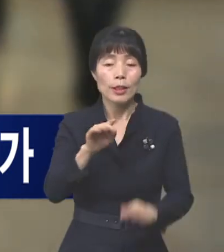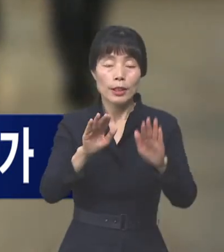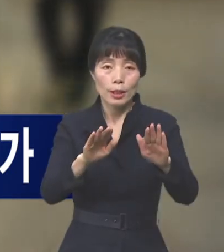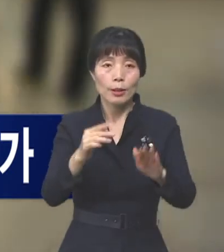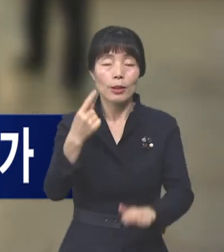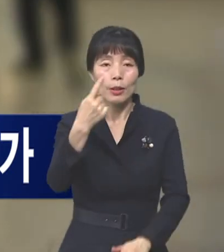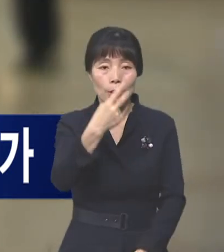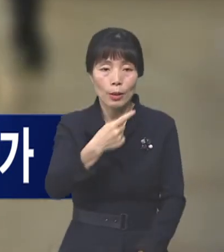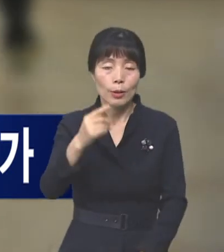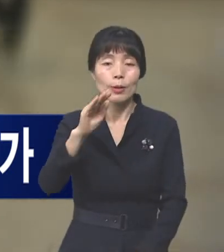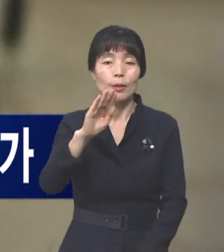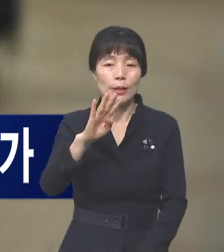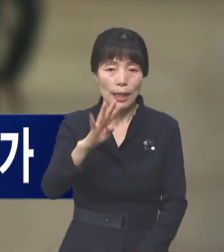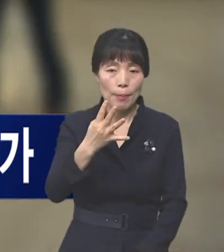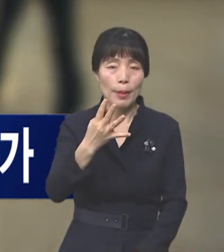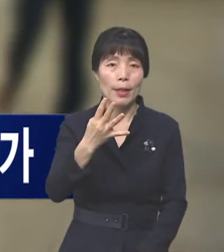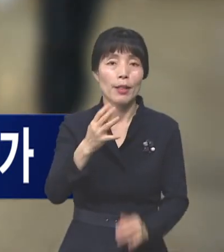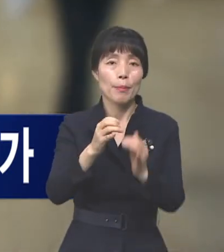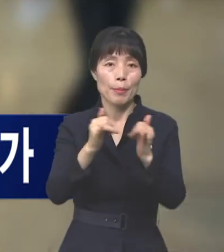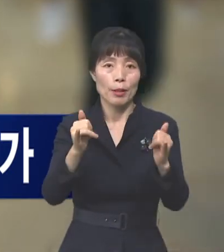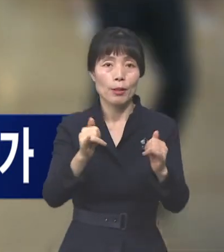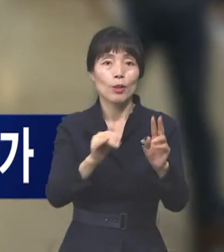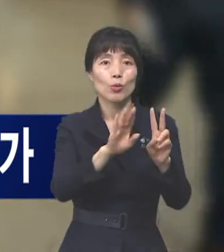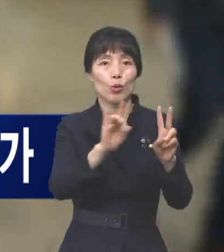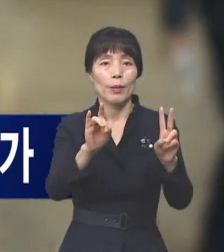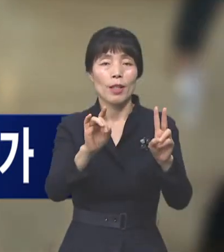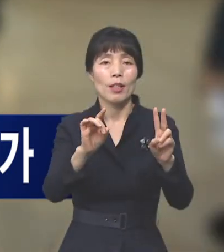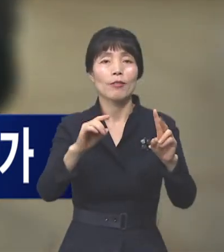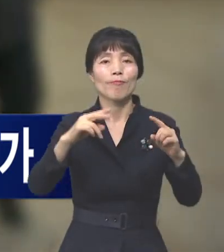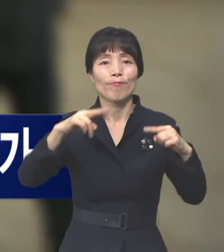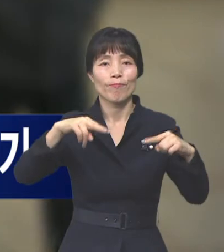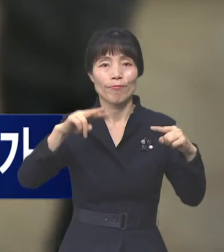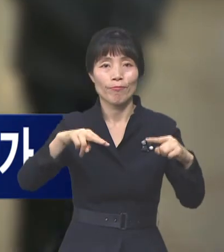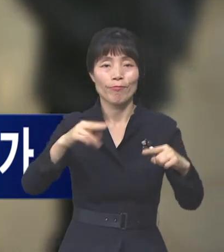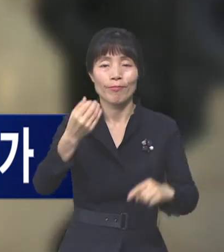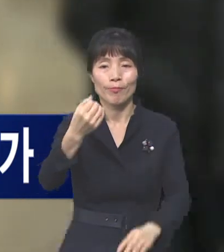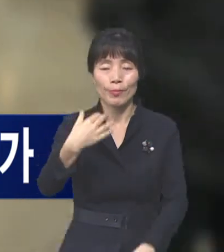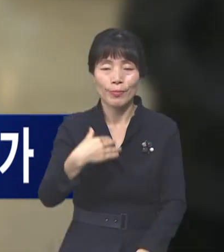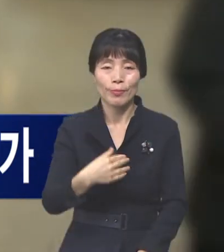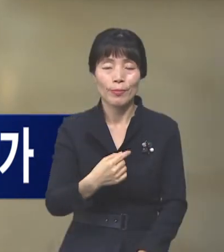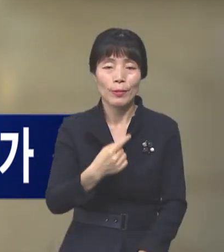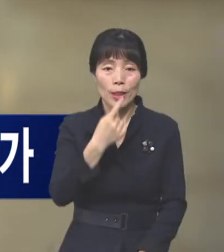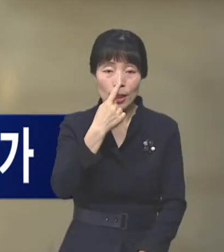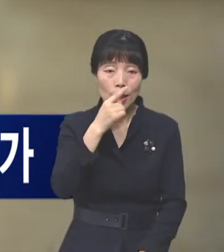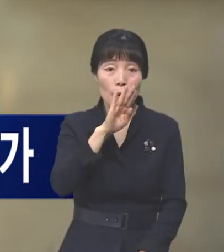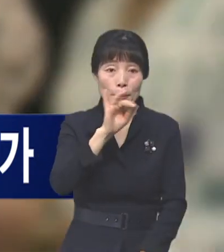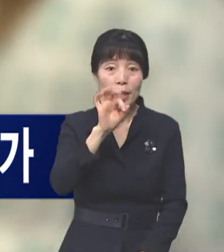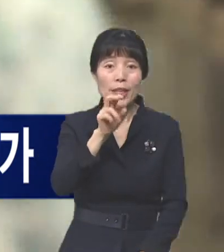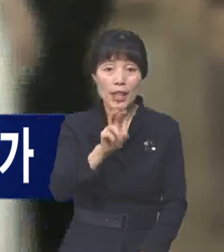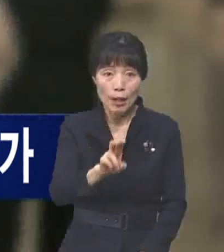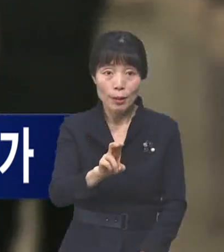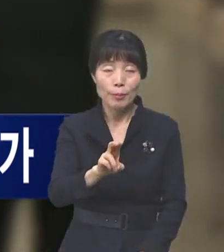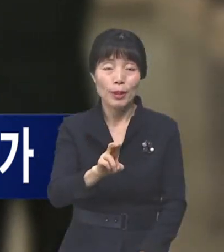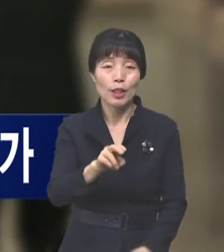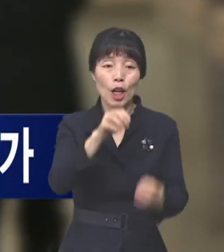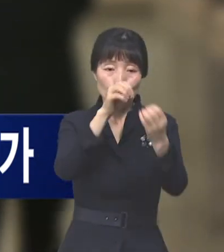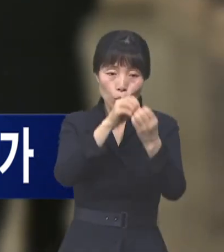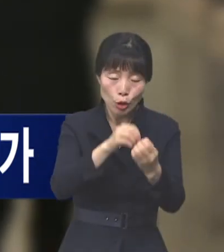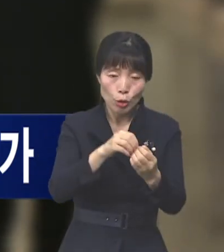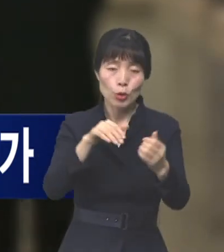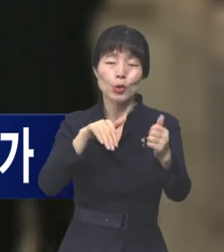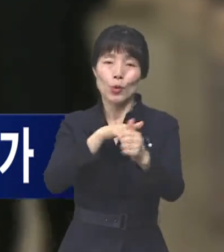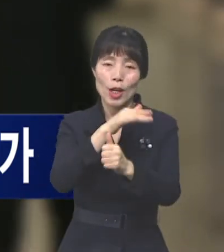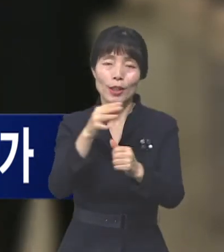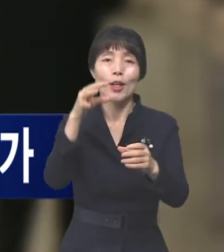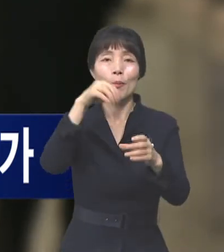1,400명으로 지난 14년간 2배 가까이 늘어났다고 밝혔습니다. 알레르기 비염은 유전적 요인과 환경적 요인이 합쳐져서